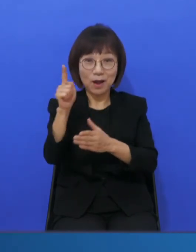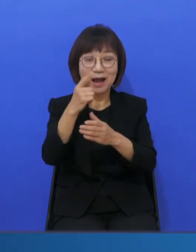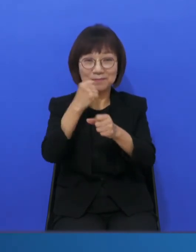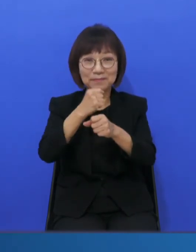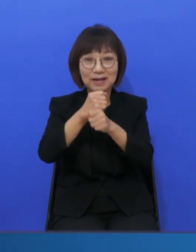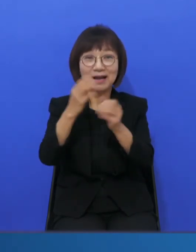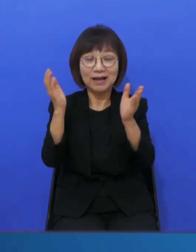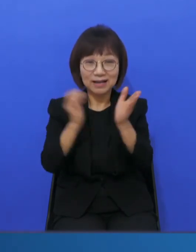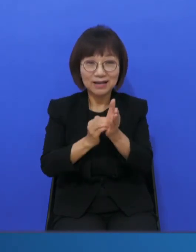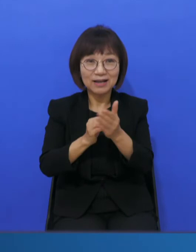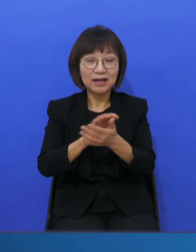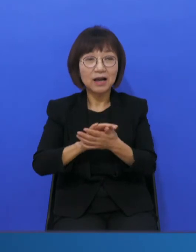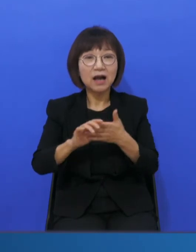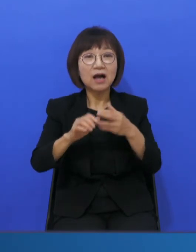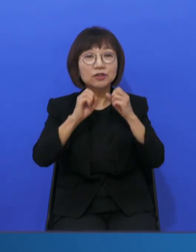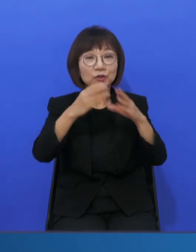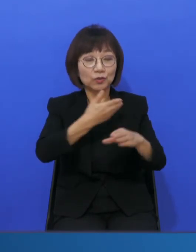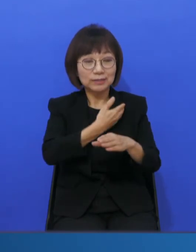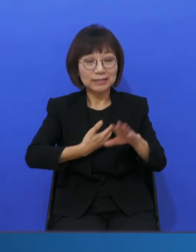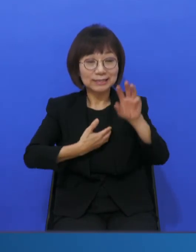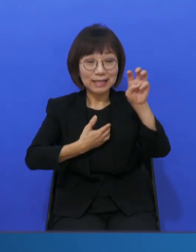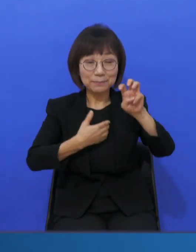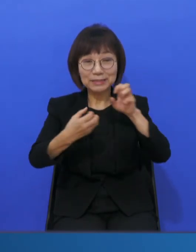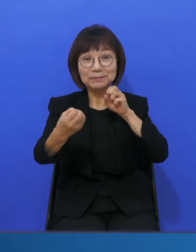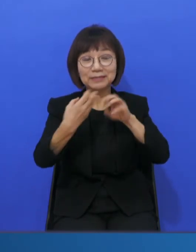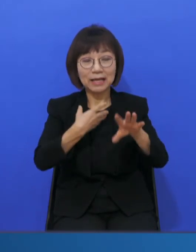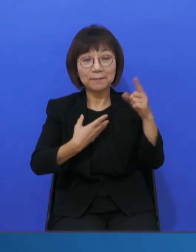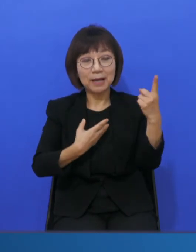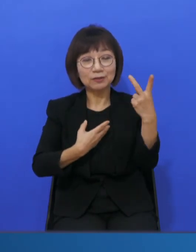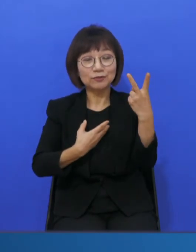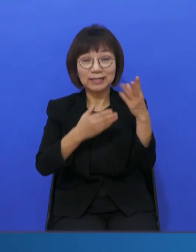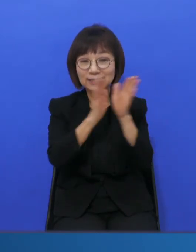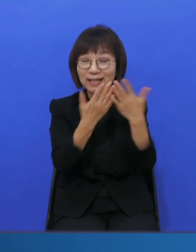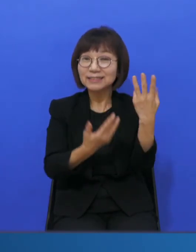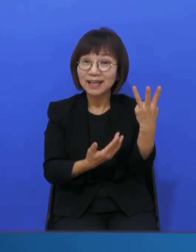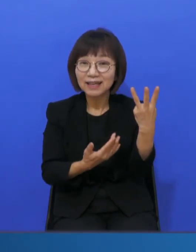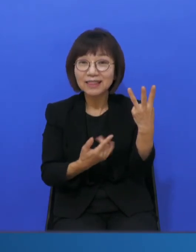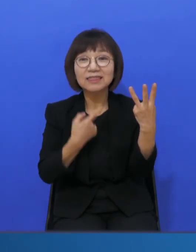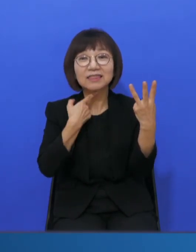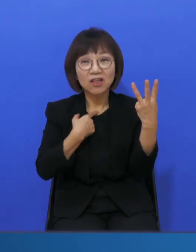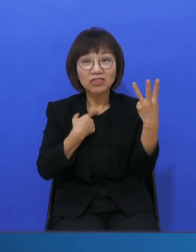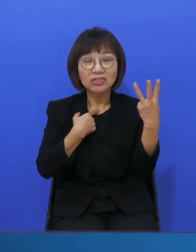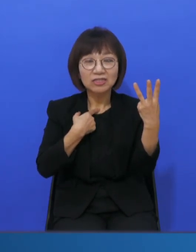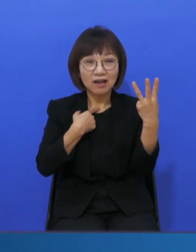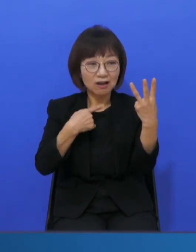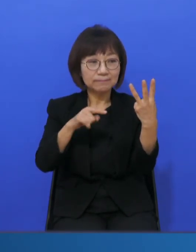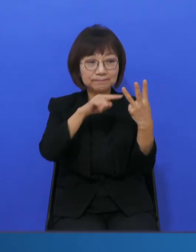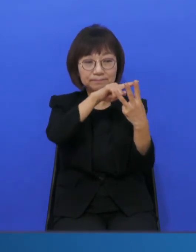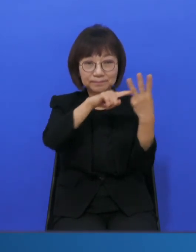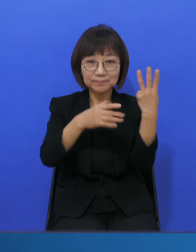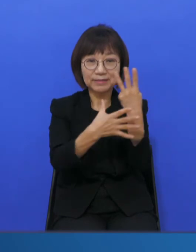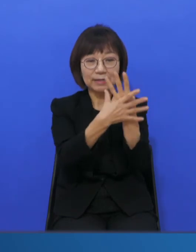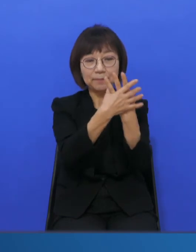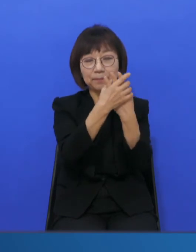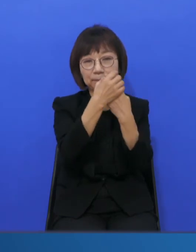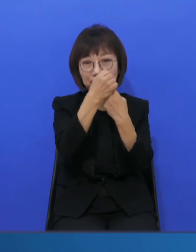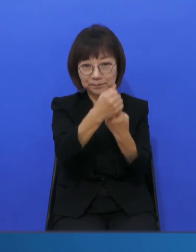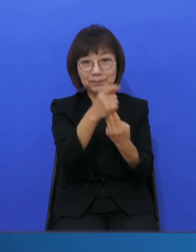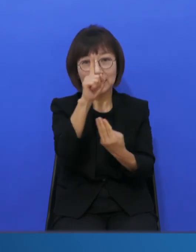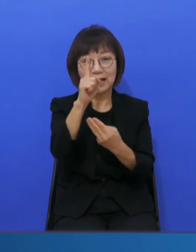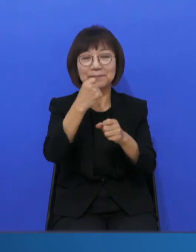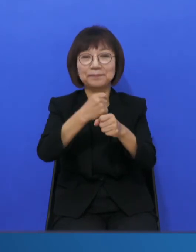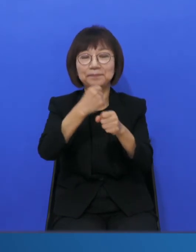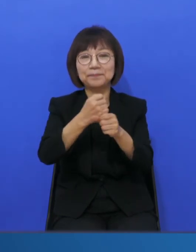또 3권으로 분리되었던 전도제자 30응답 미션은 류광수 목사 강의의 연속성을 고려해 한 권으로